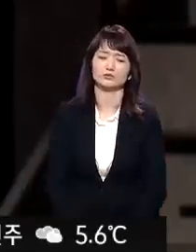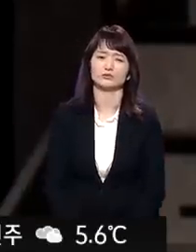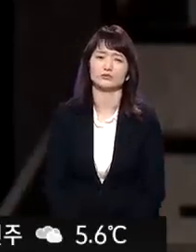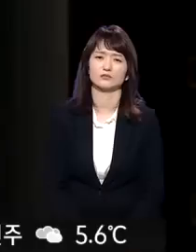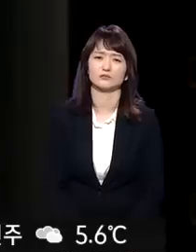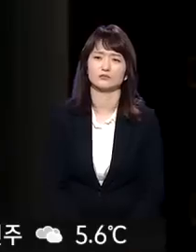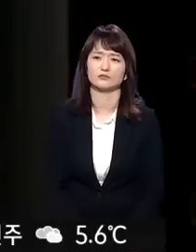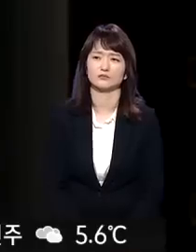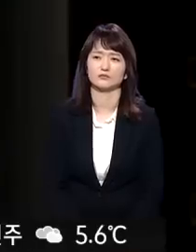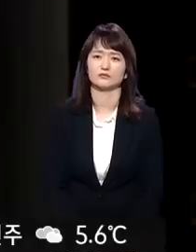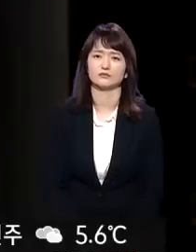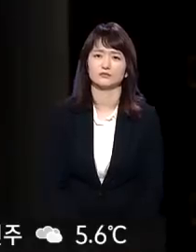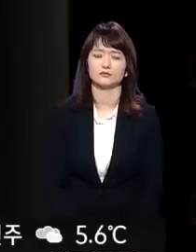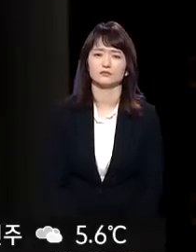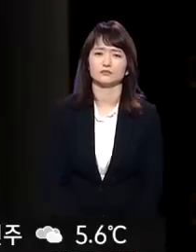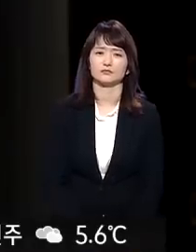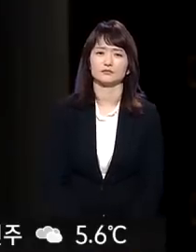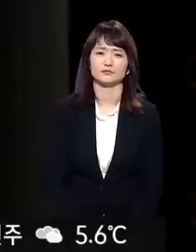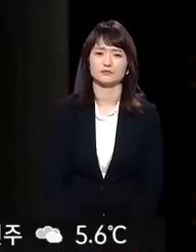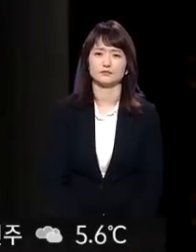진짜